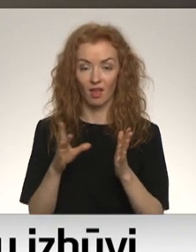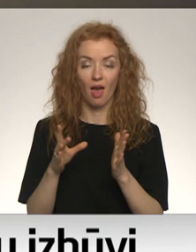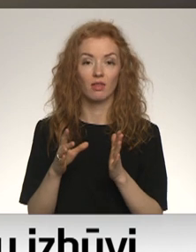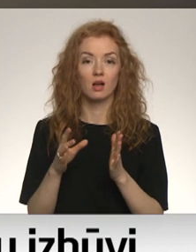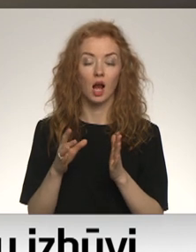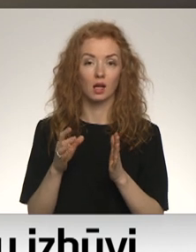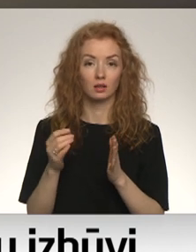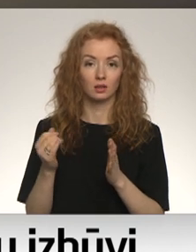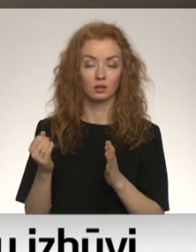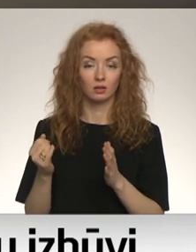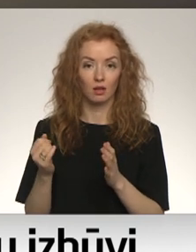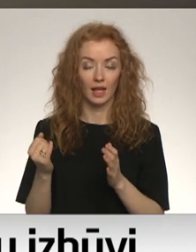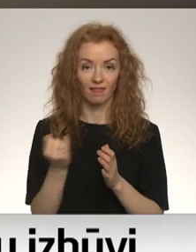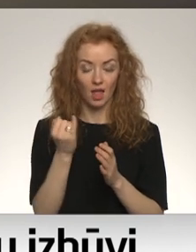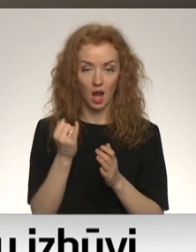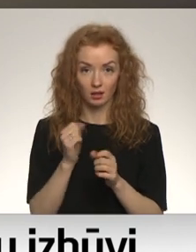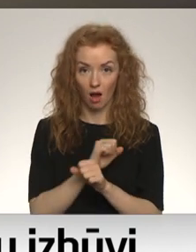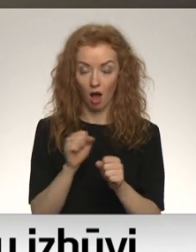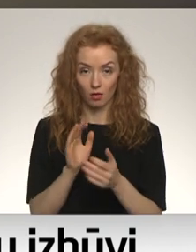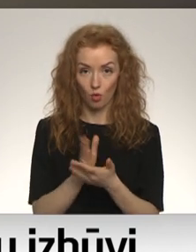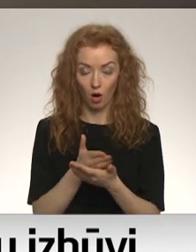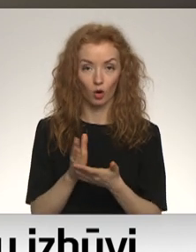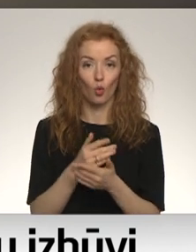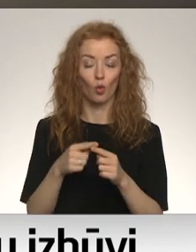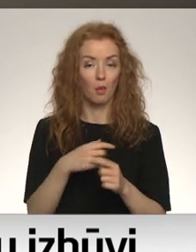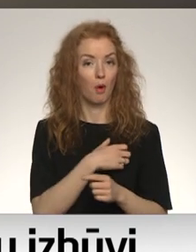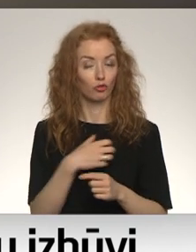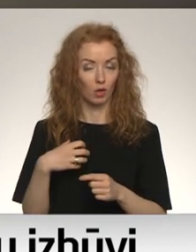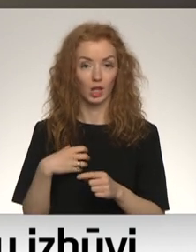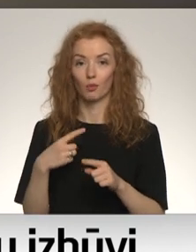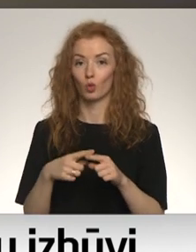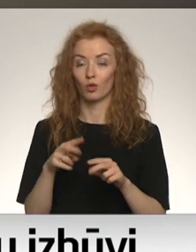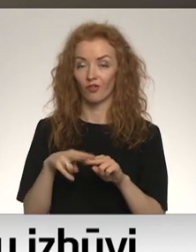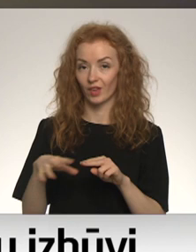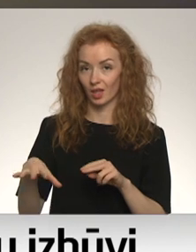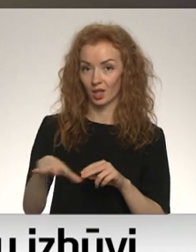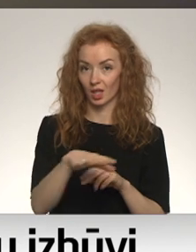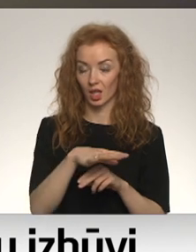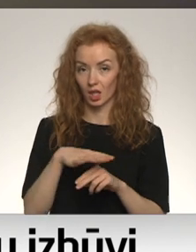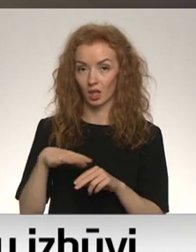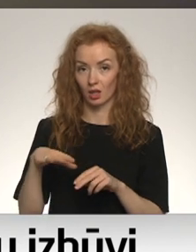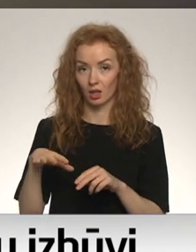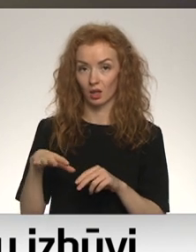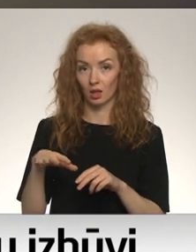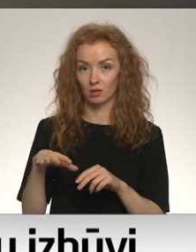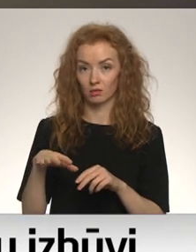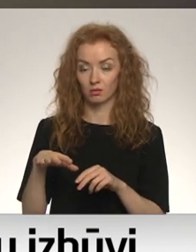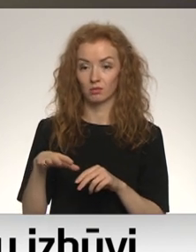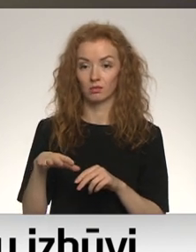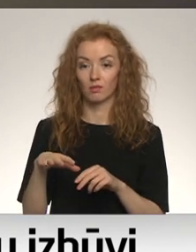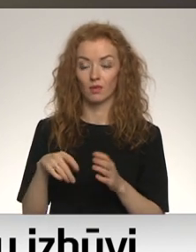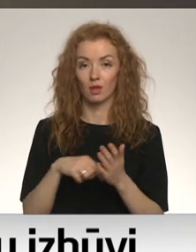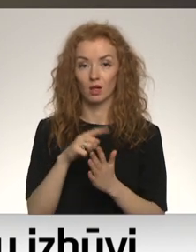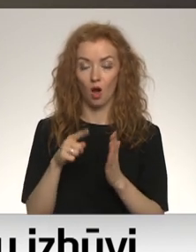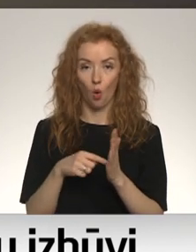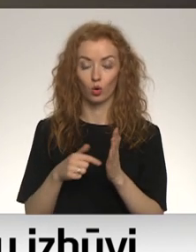štūlītējs uzreiz atrisināmās, gan tomēr arī pašvaldību un vidas, teiksim, vidas